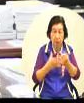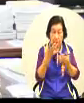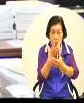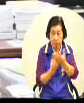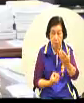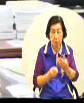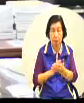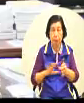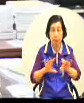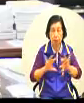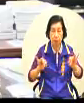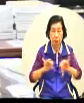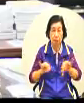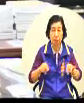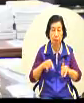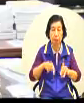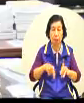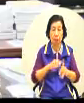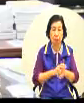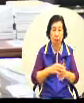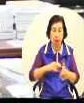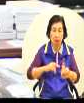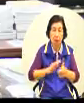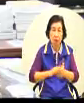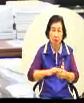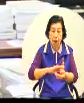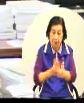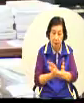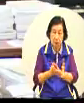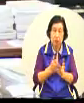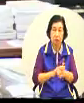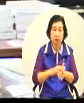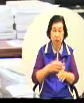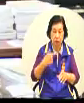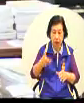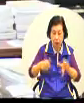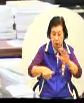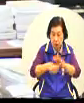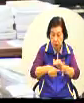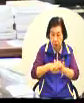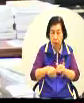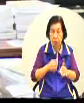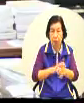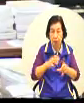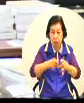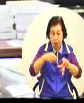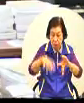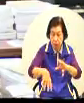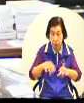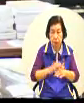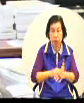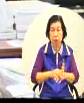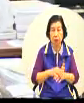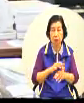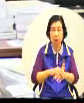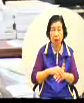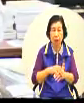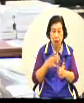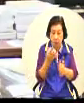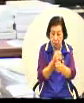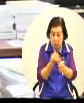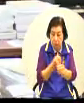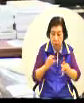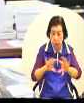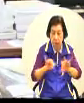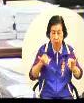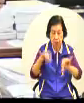的区公所的管辖行政区，非常非常的不方便。那么所以